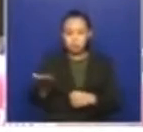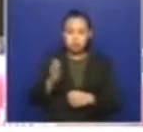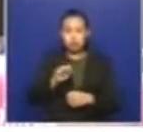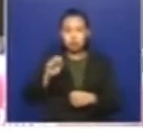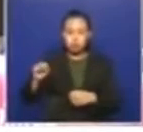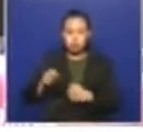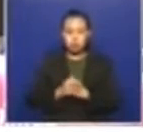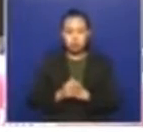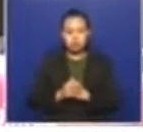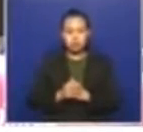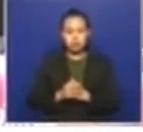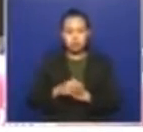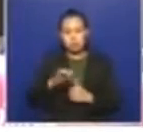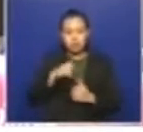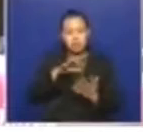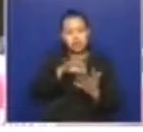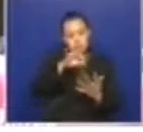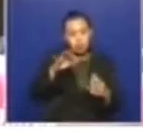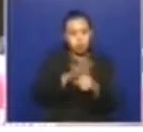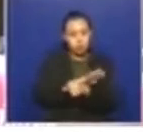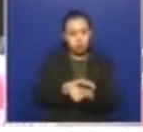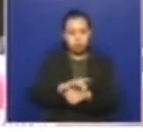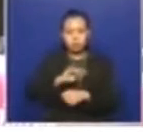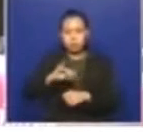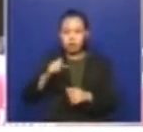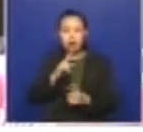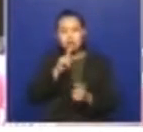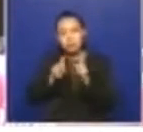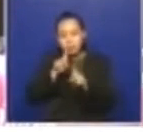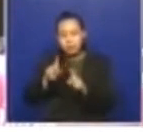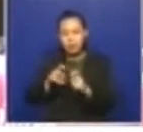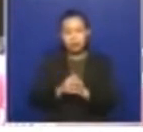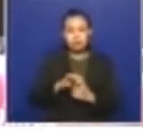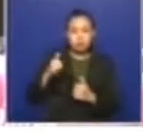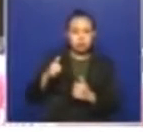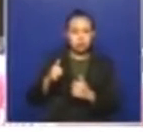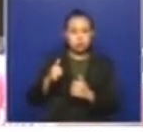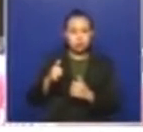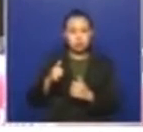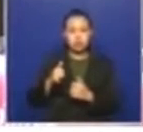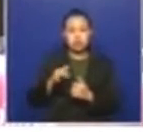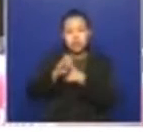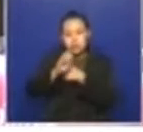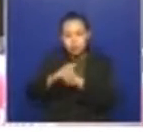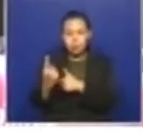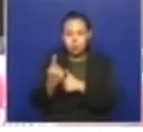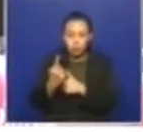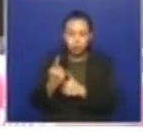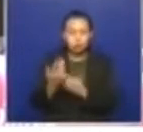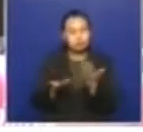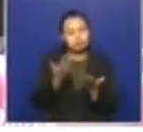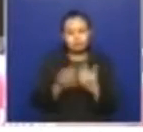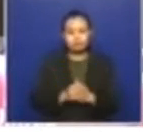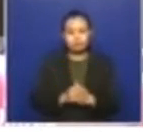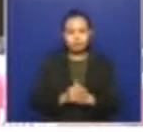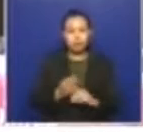บถ้วนบางท่านก็จะว่าเฉพาะสักถามอย่างเดียวบางท่านก็จะว่าเนี่ยเสนอแนะอย่างเดียวแต่ก่อนจะเสน